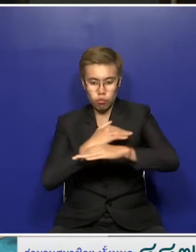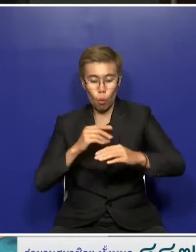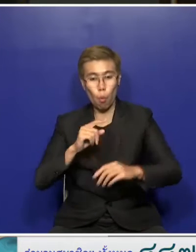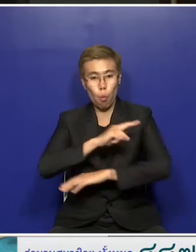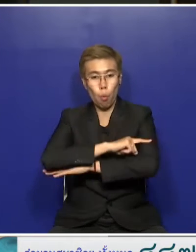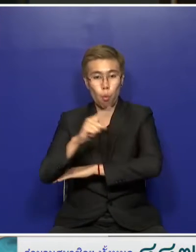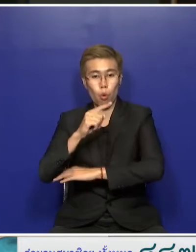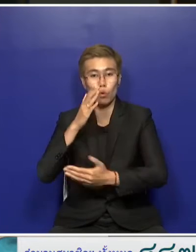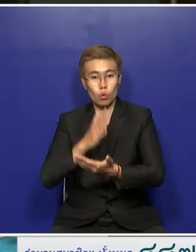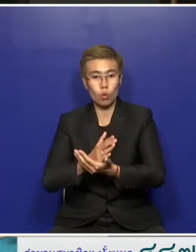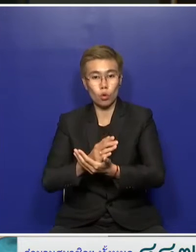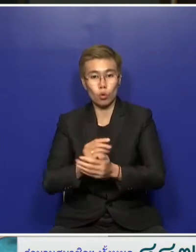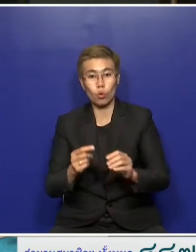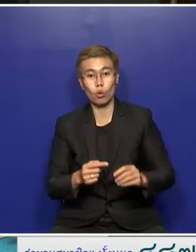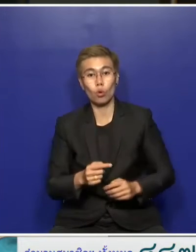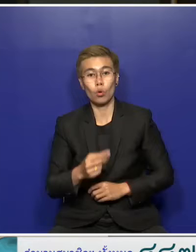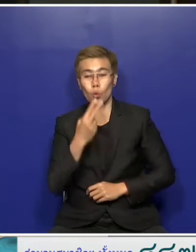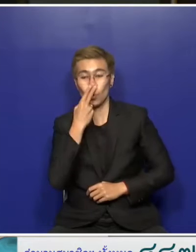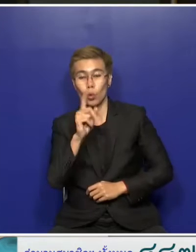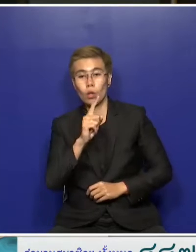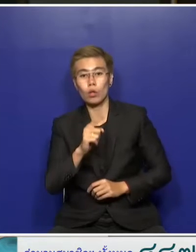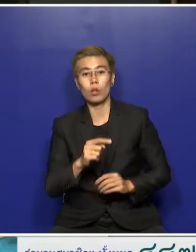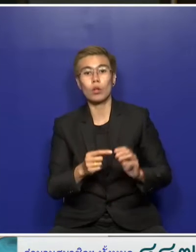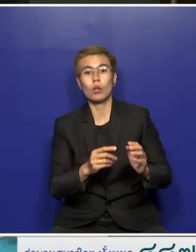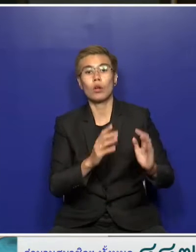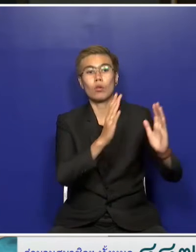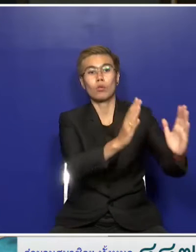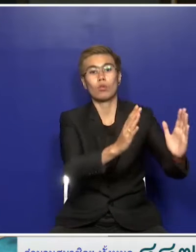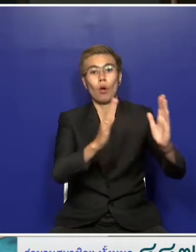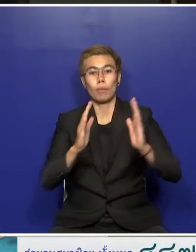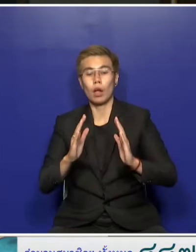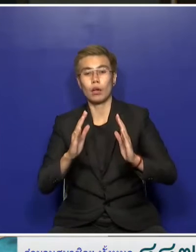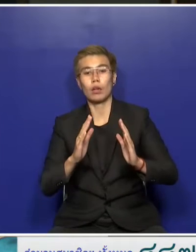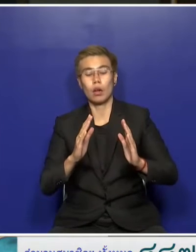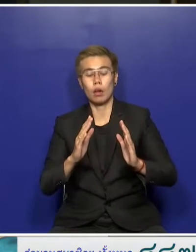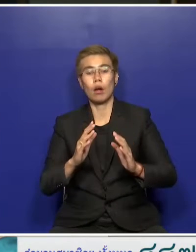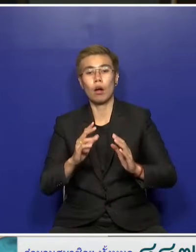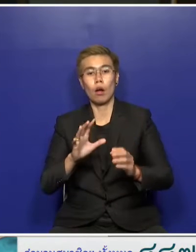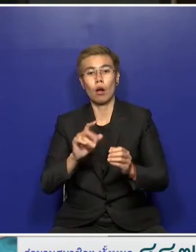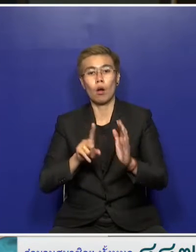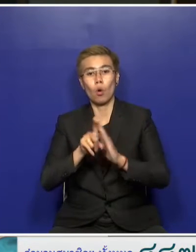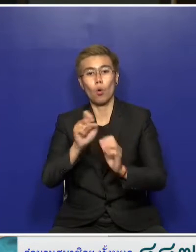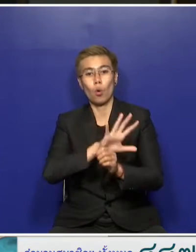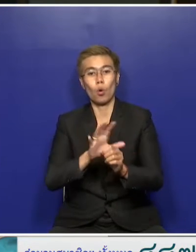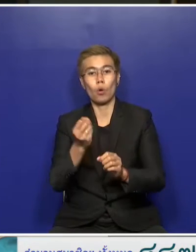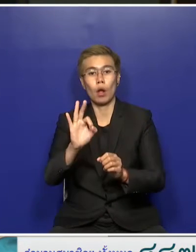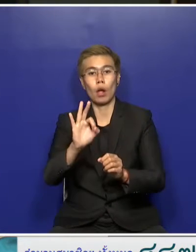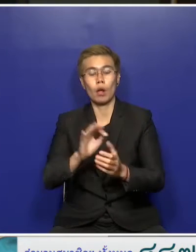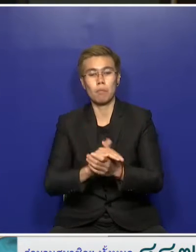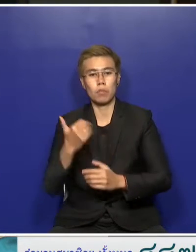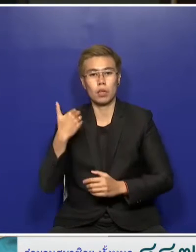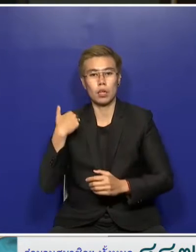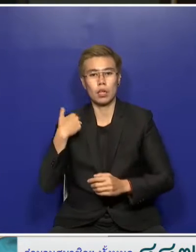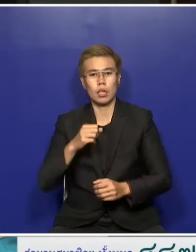เอาต้นแบบมาจากโควิดแต่ไปไปมะมานี่ตลัษณะของโวิด คอการไปดูแลตั้งเป็ดาสเป็อะไรอันนี้